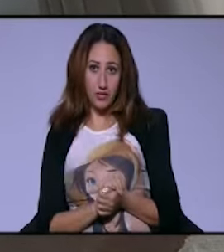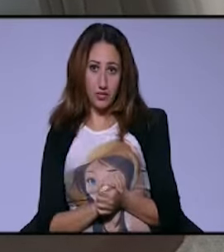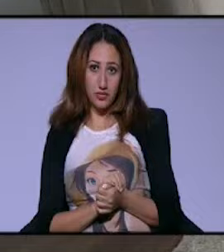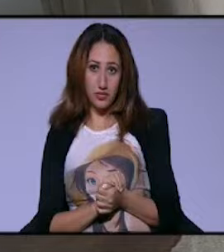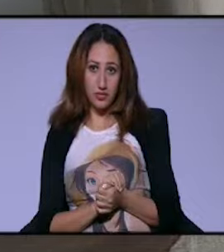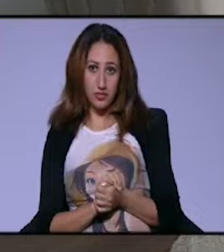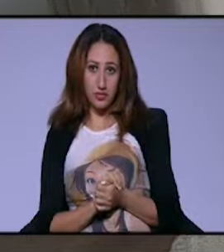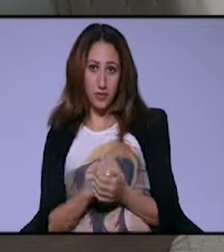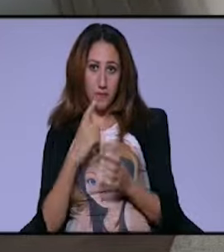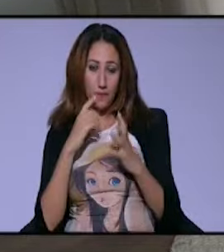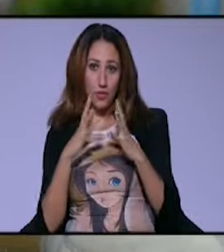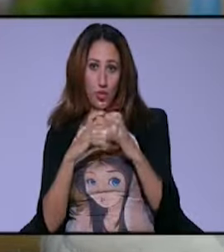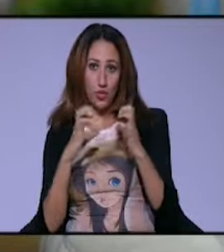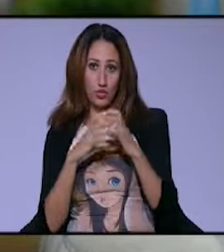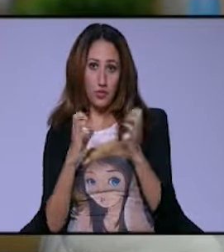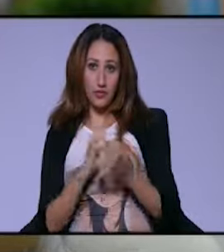يوصف